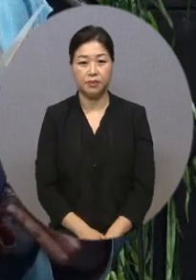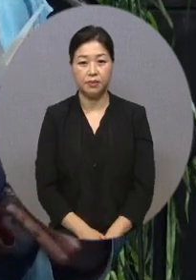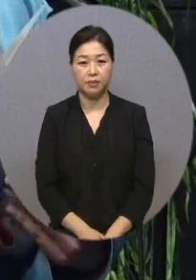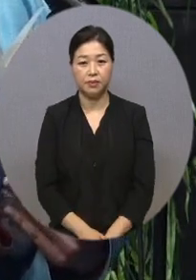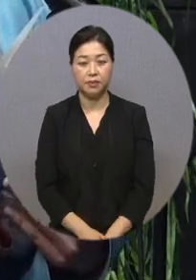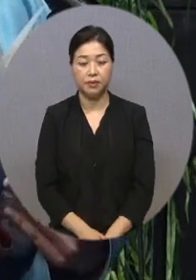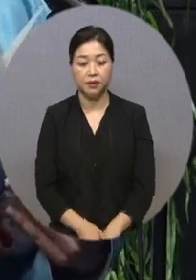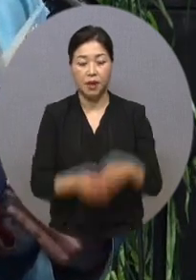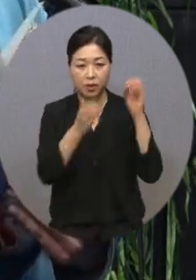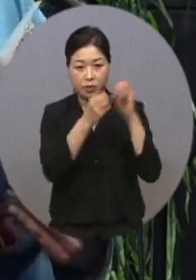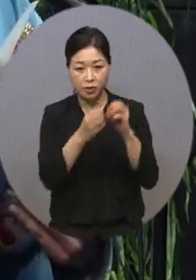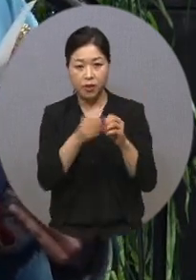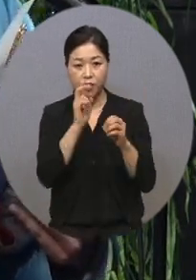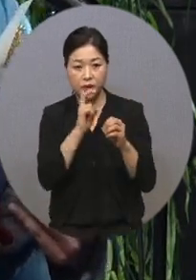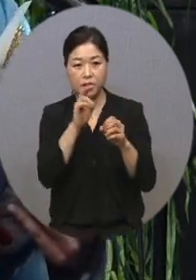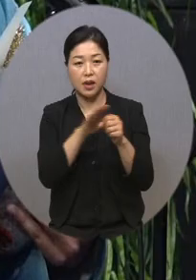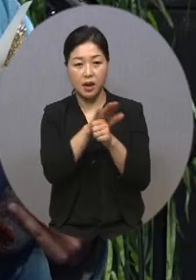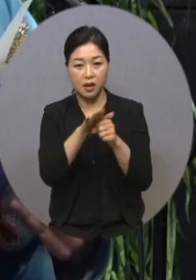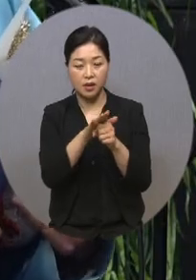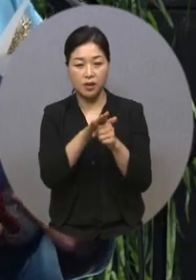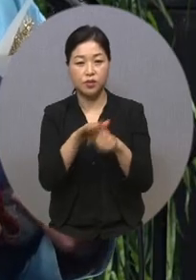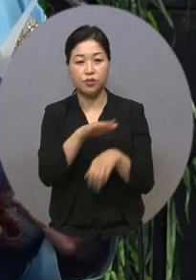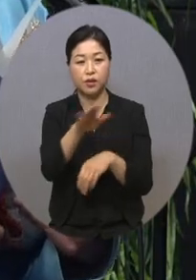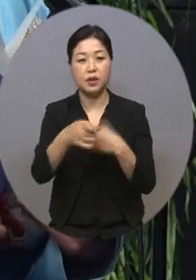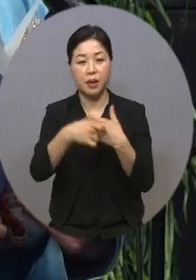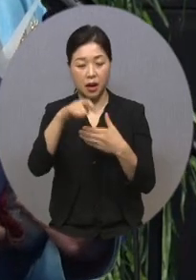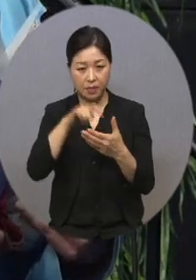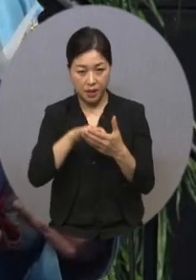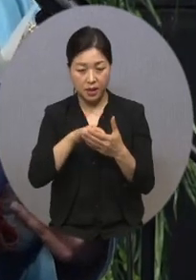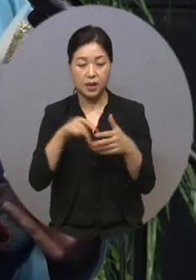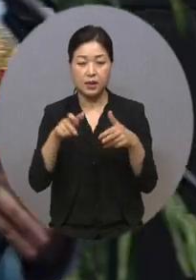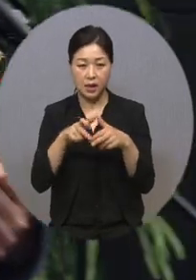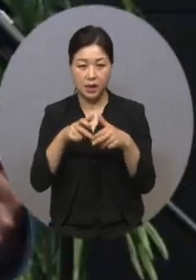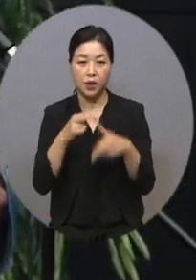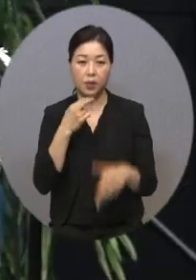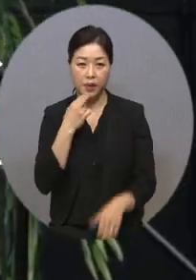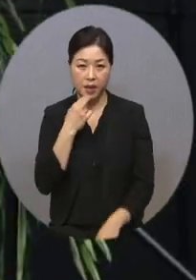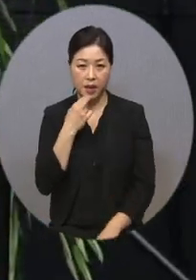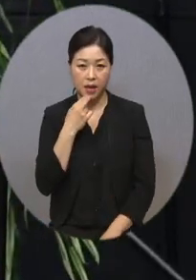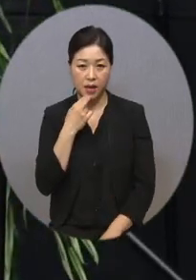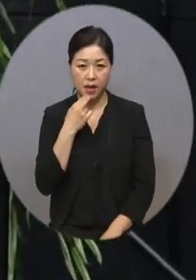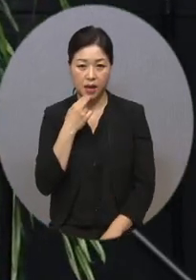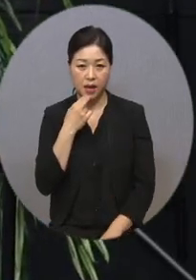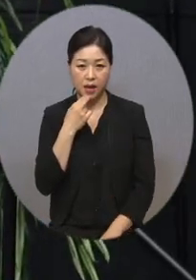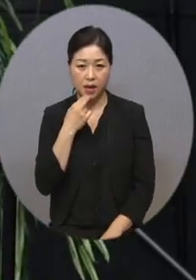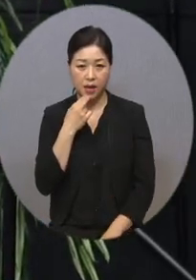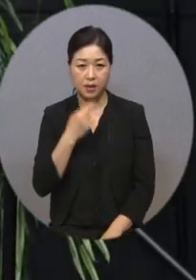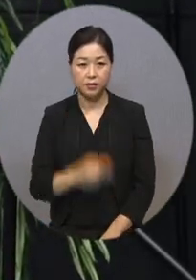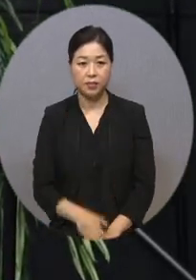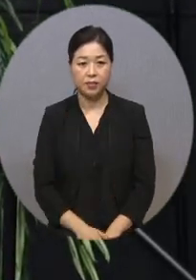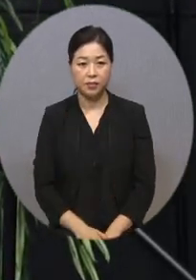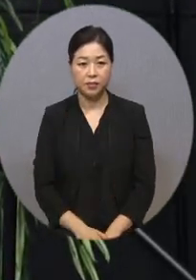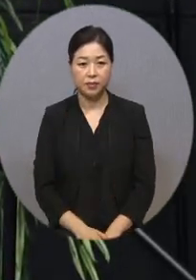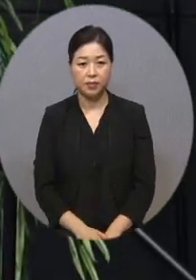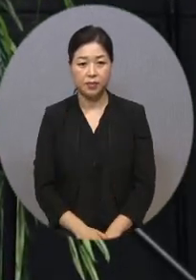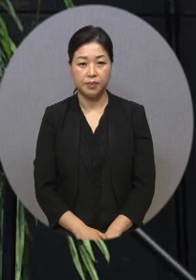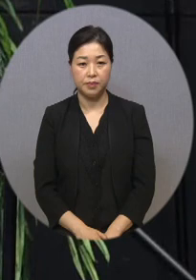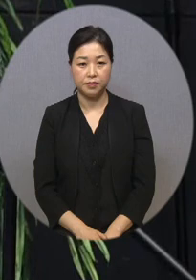감사합니다. 국악을 사랑하는 우리들의 마음에는 자애가 없습니다. 우리